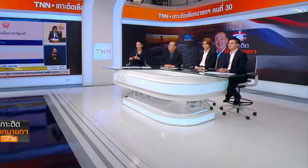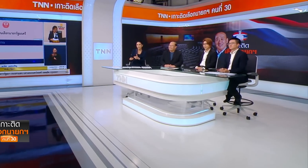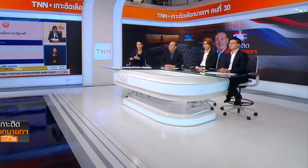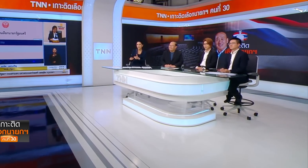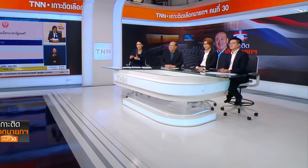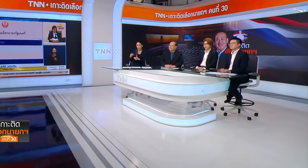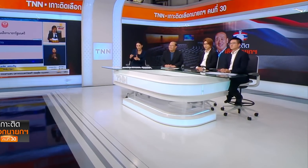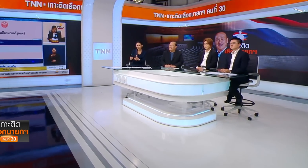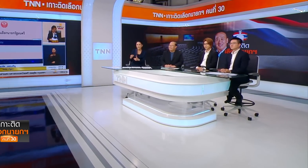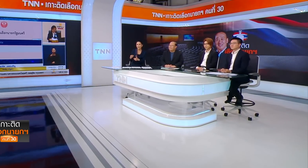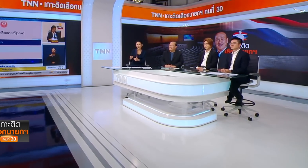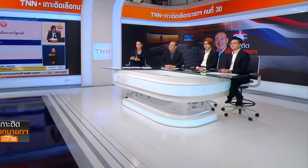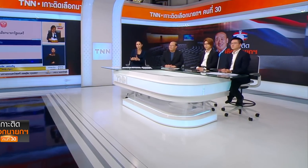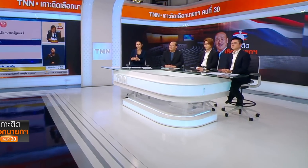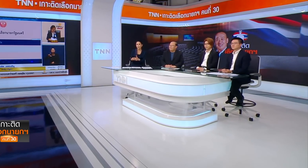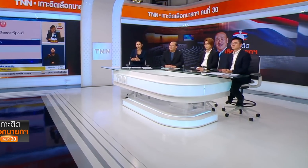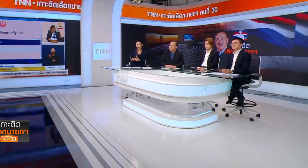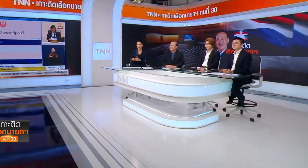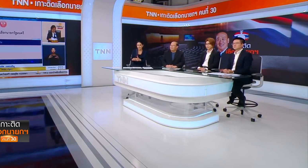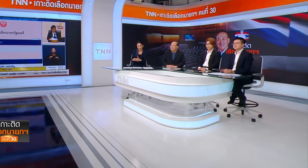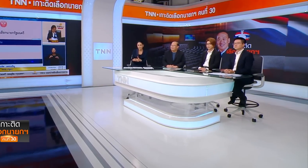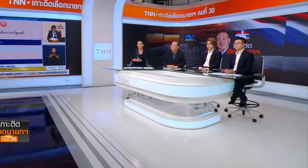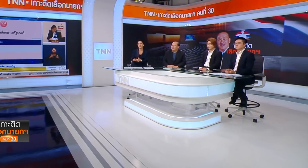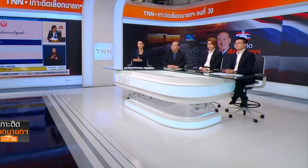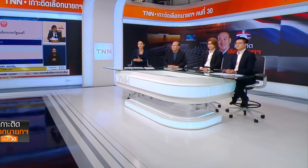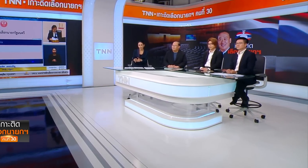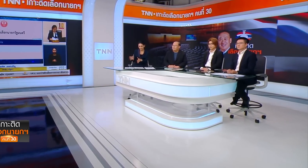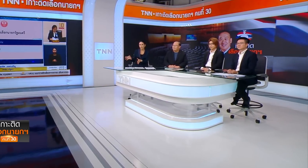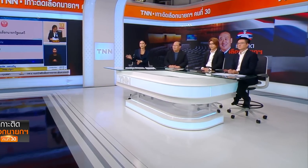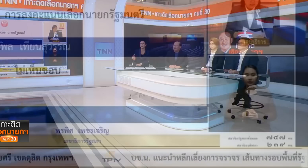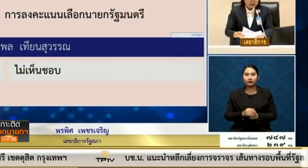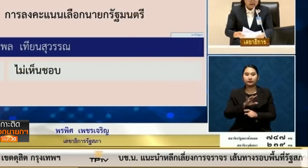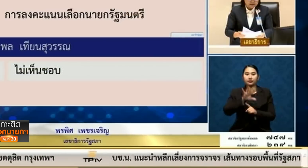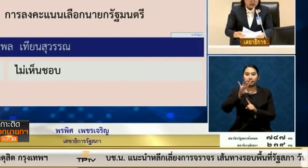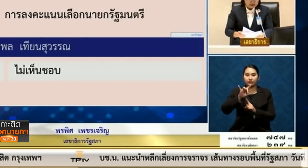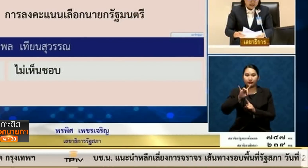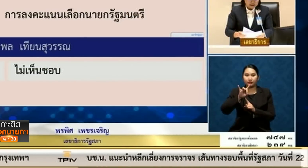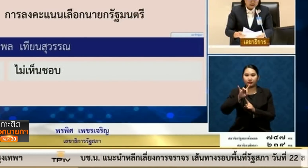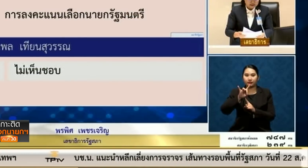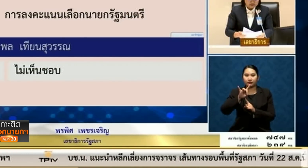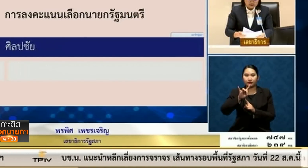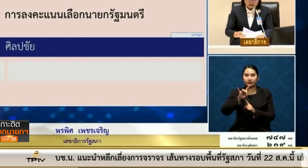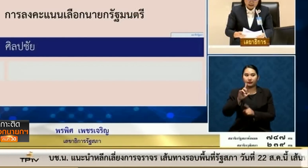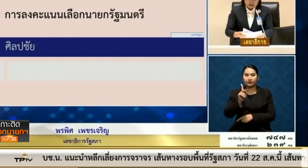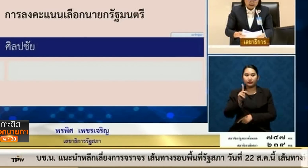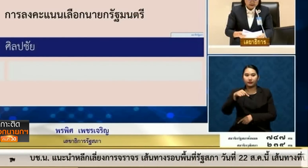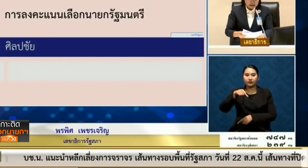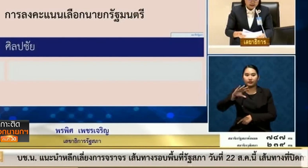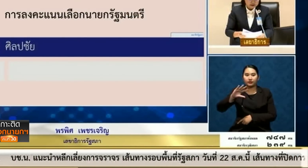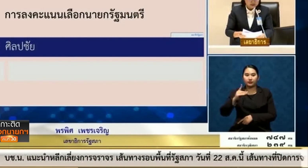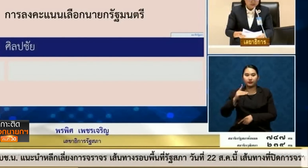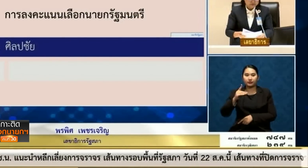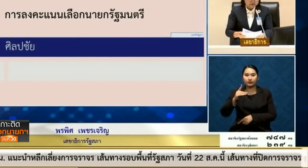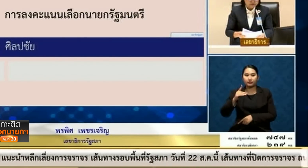คะแนนนะคะเพื่อที่จะโหวตเลือกนายกรัฐมนตรีคนที่30ของประเทศไทยเดี๋ยวติดตามบรรยากาศสดๆพร้อมกันค่ะ ศิลปชั